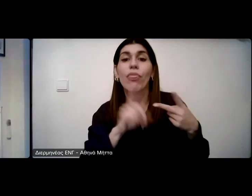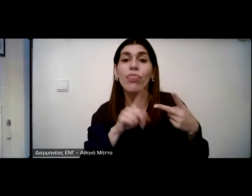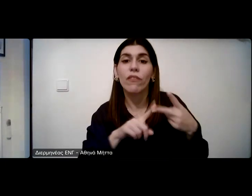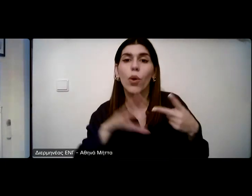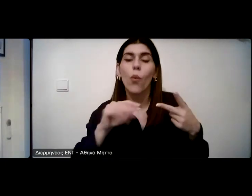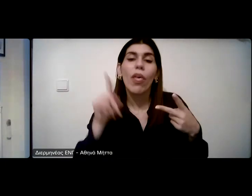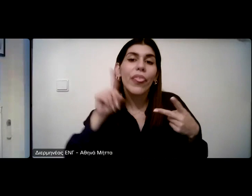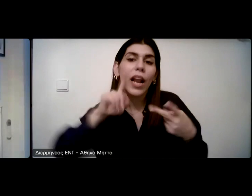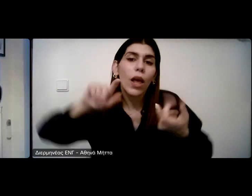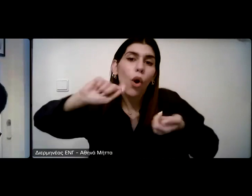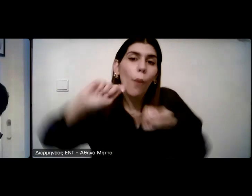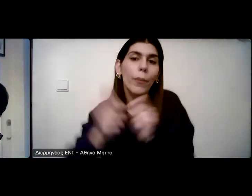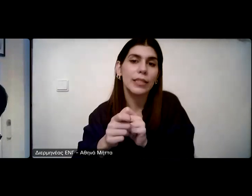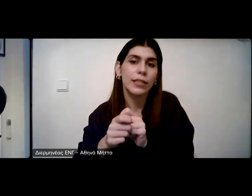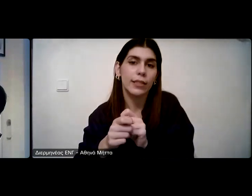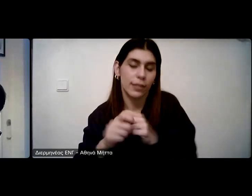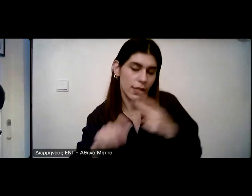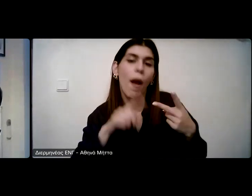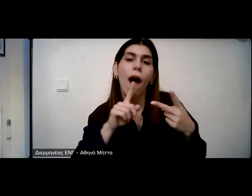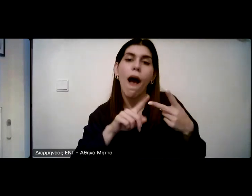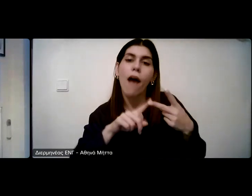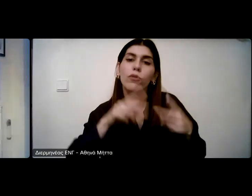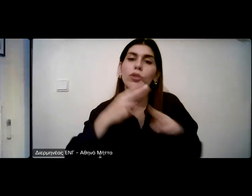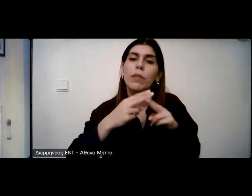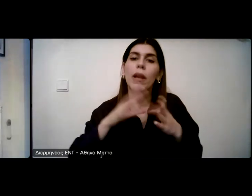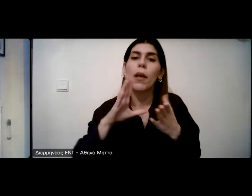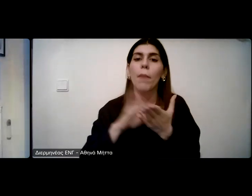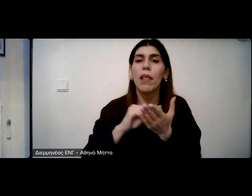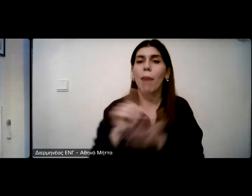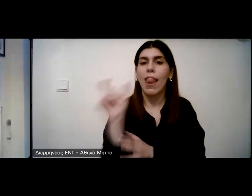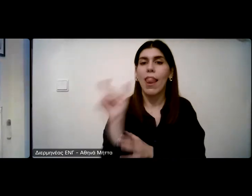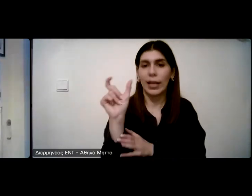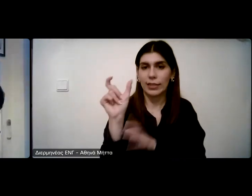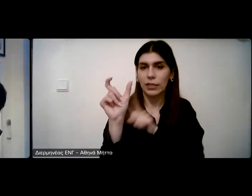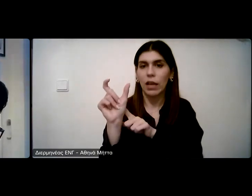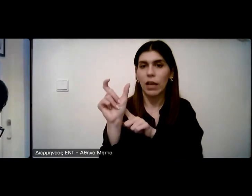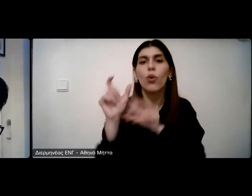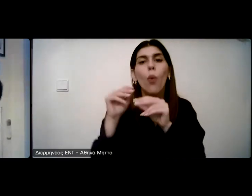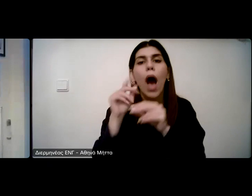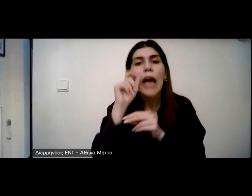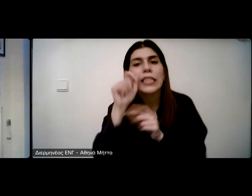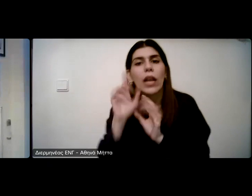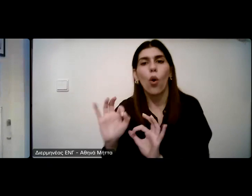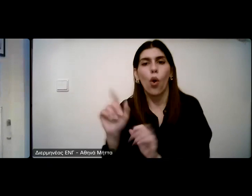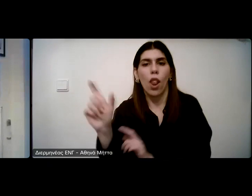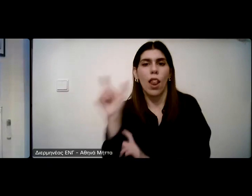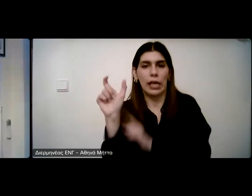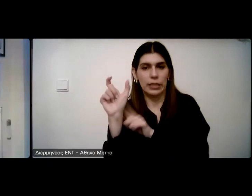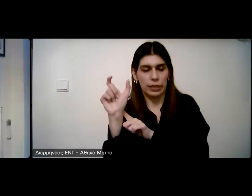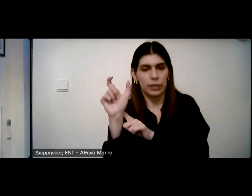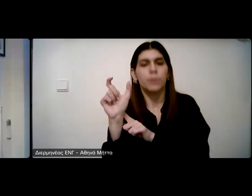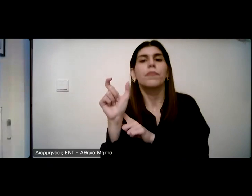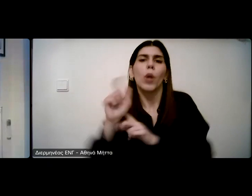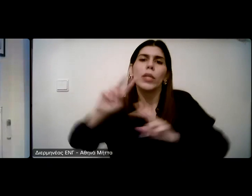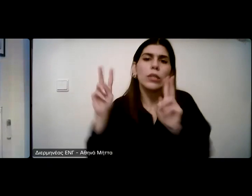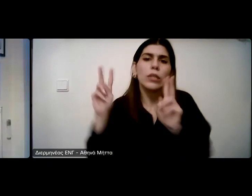των γυναικών. Έτσι, τα αρσενικά γενικά αντικαθίστανται από ζεύγη λέξεων θηλυκού αρσενικού ή συντομευμένες μορφές